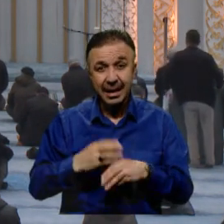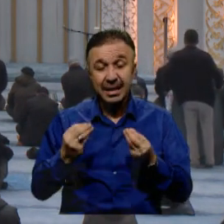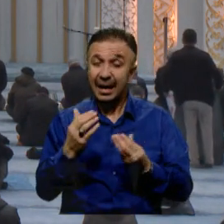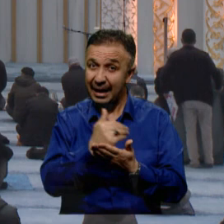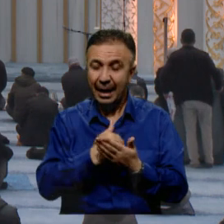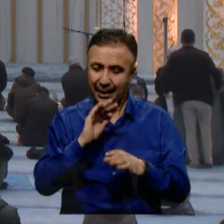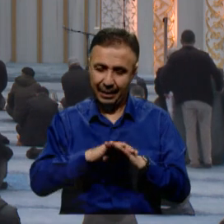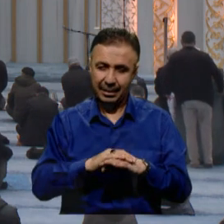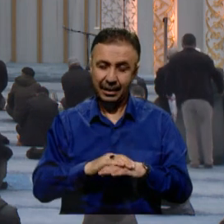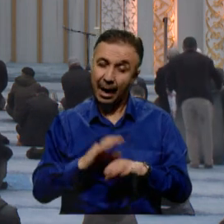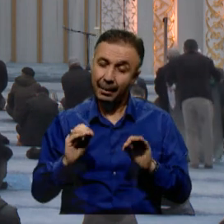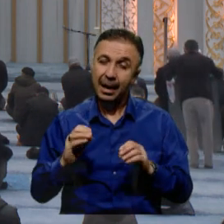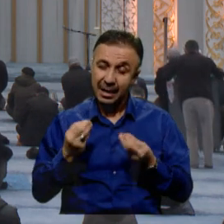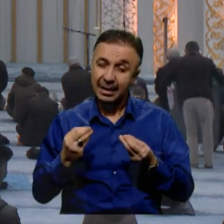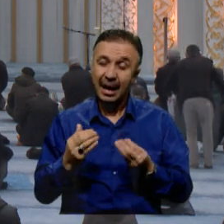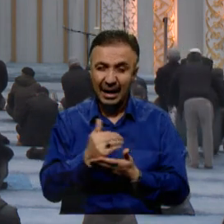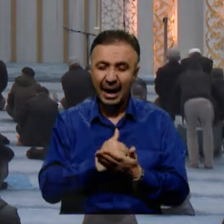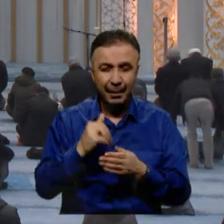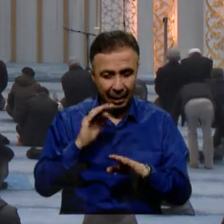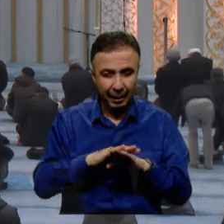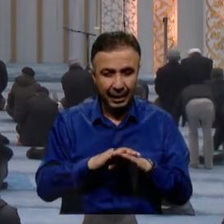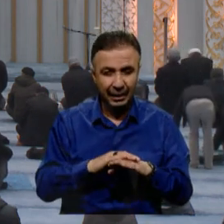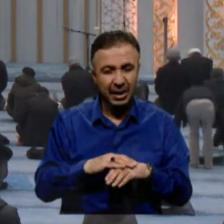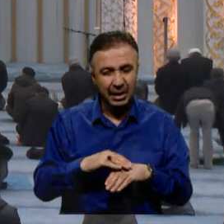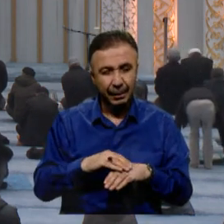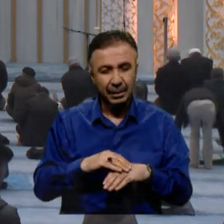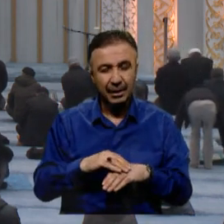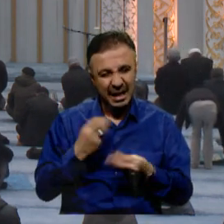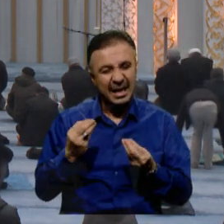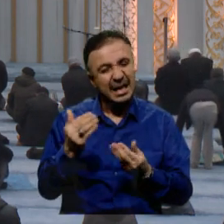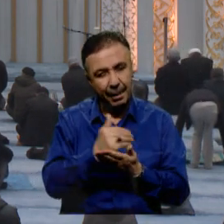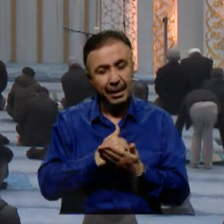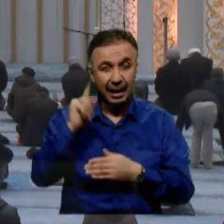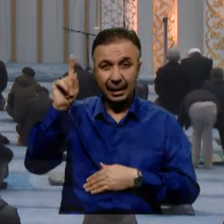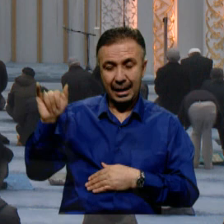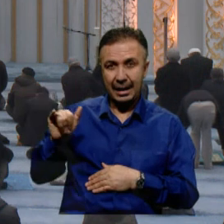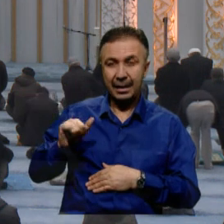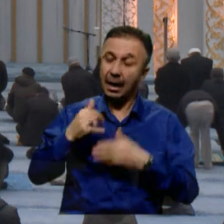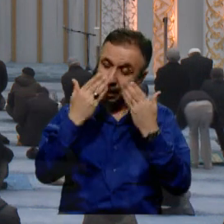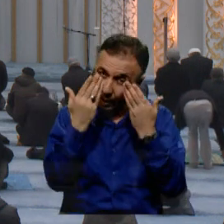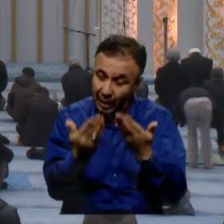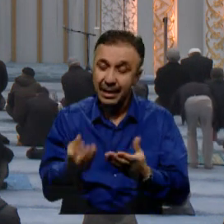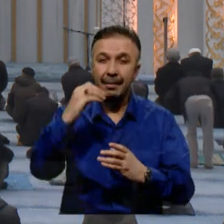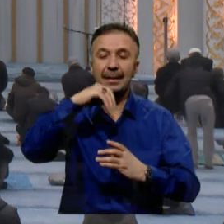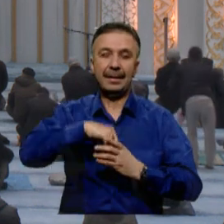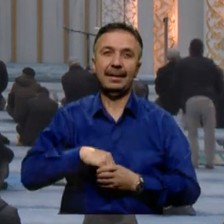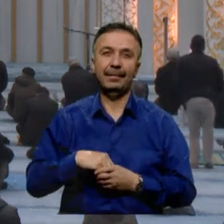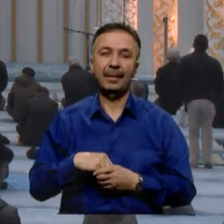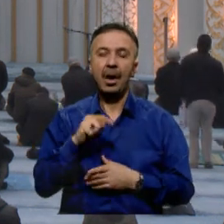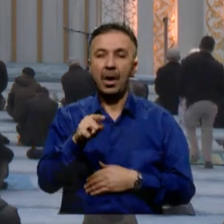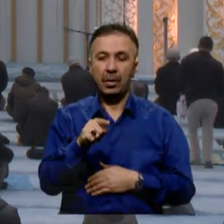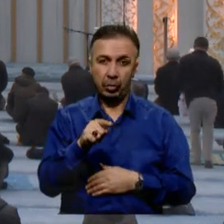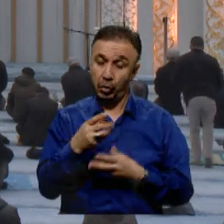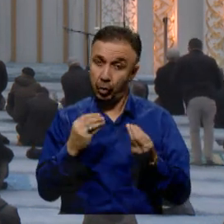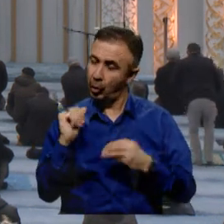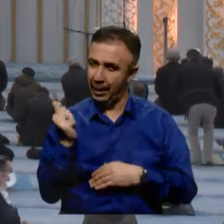de, işledikleri salih amellerin, Allah katında kabul edilmesi için o ifade son